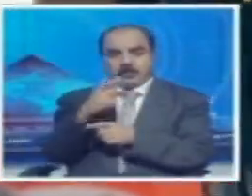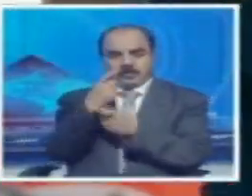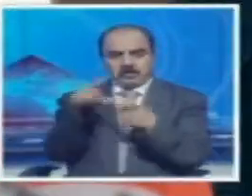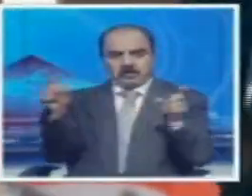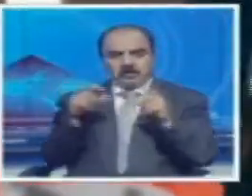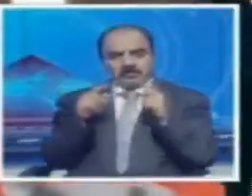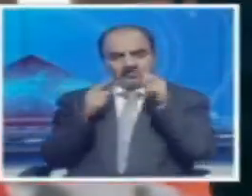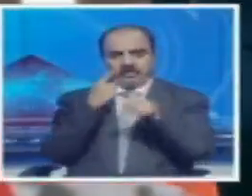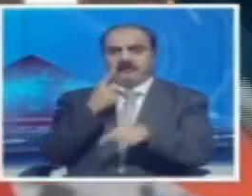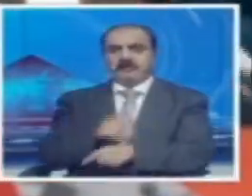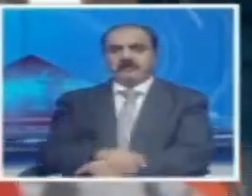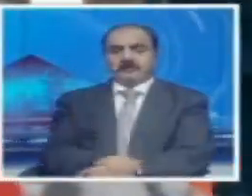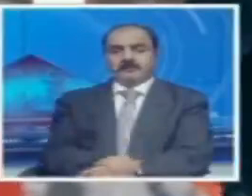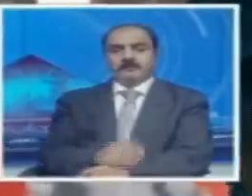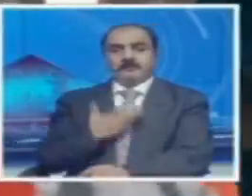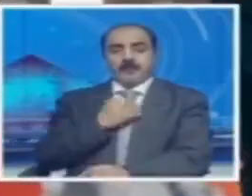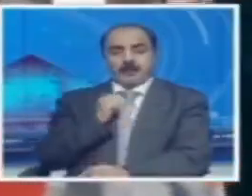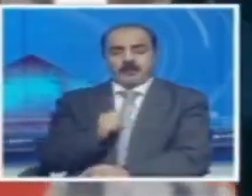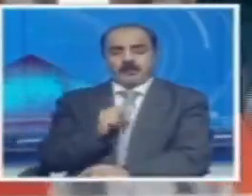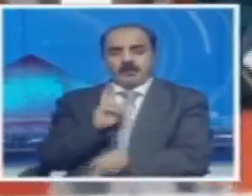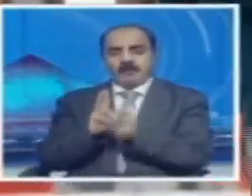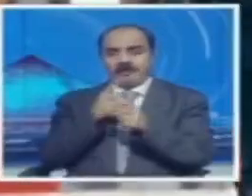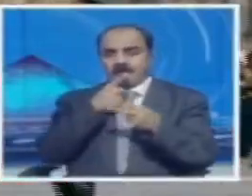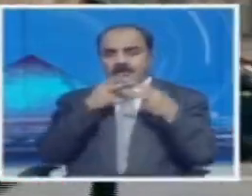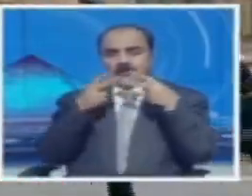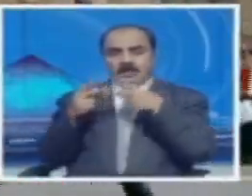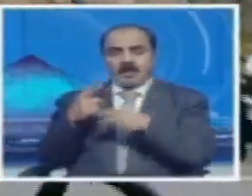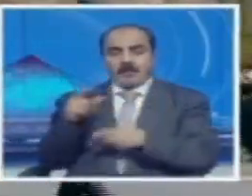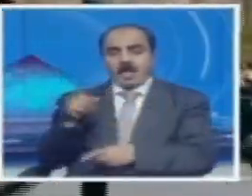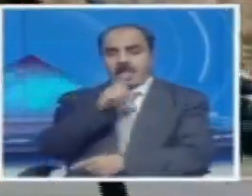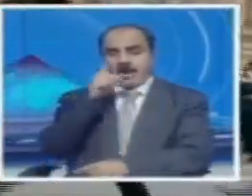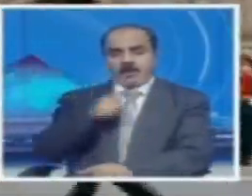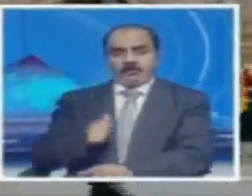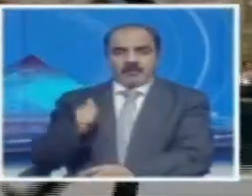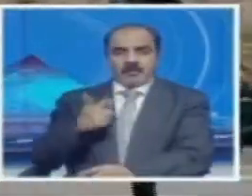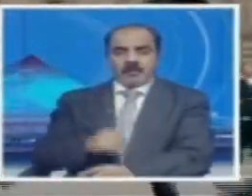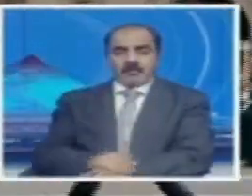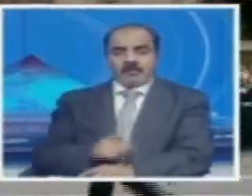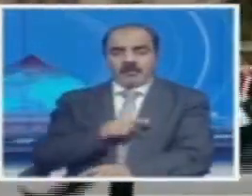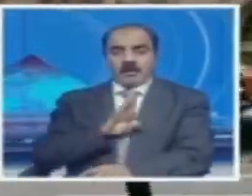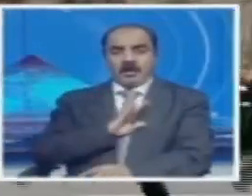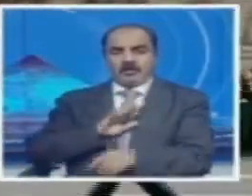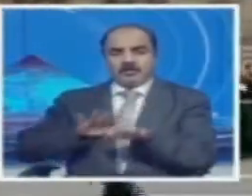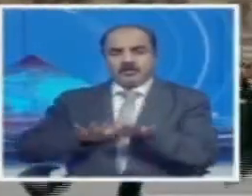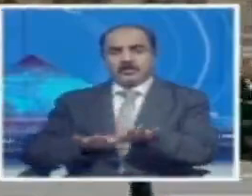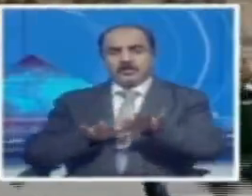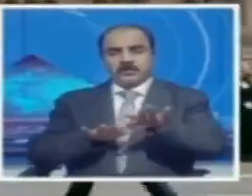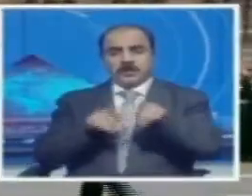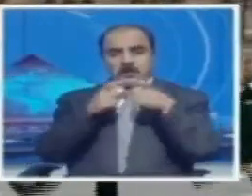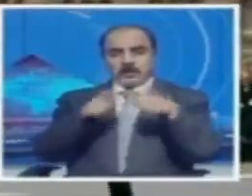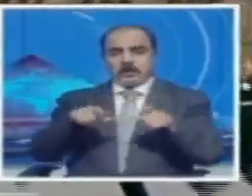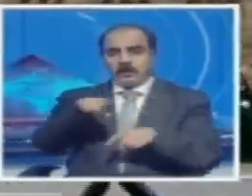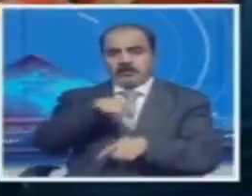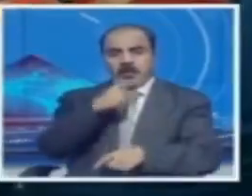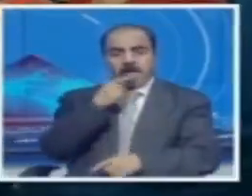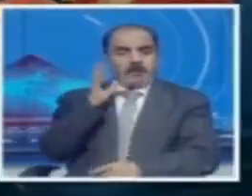هذا المجال. يأتي هذا فيما تحتفل روسيا بعيد النصر في الحرب العالمية الثانية، حيث أقامت عرضا عسكريا في الميدان